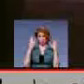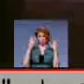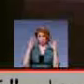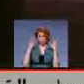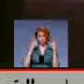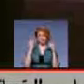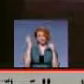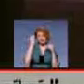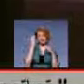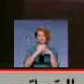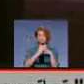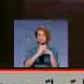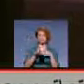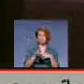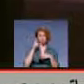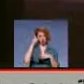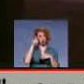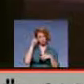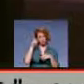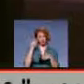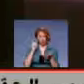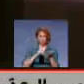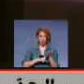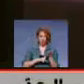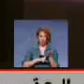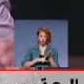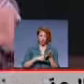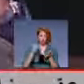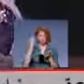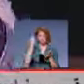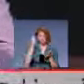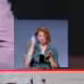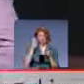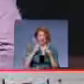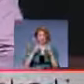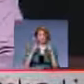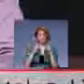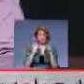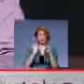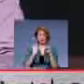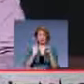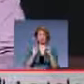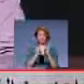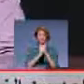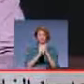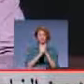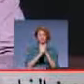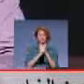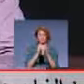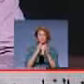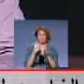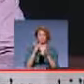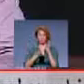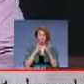خرافة وبعضه ممكن يكون فيه صحة، لكن الحقيقة الوحيدة في الموضوع إن البيت ده بيولع ومش